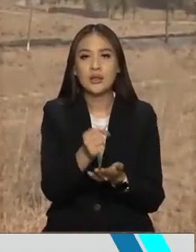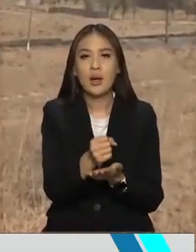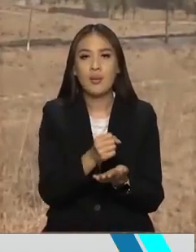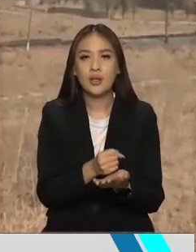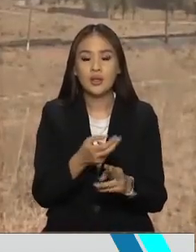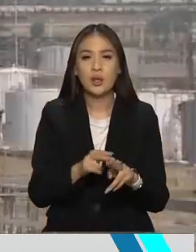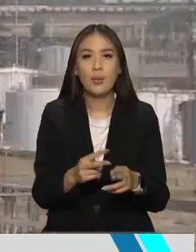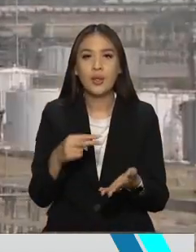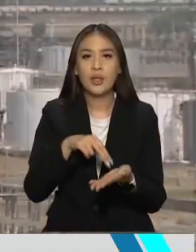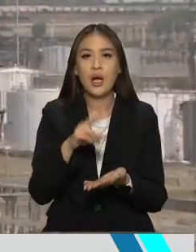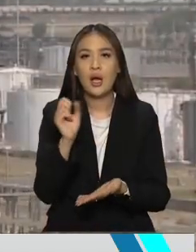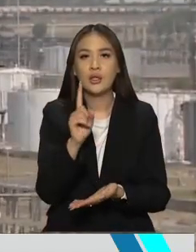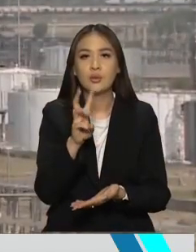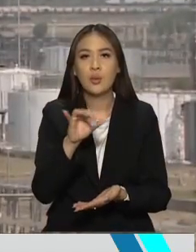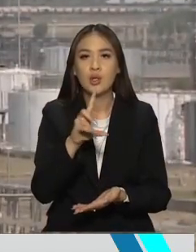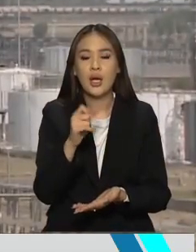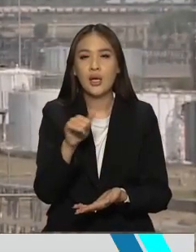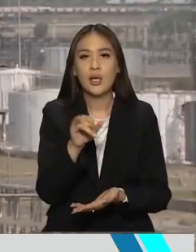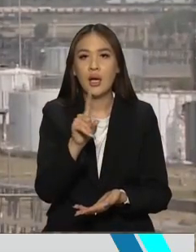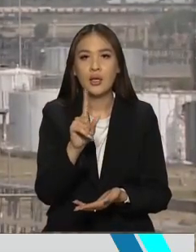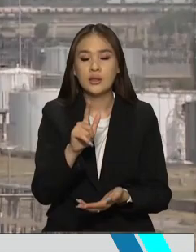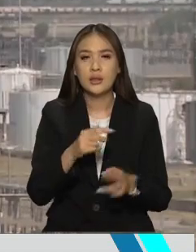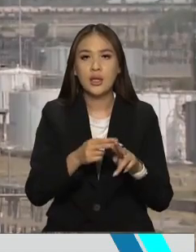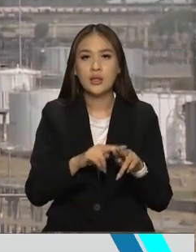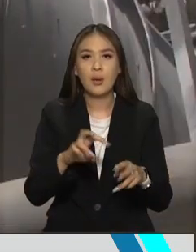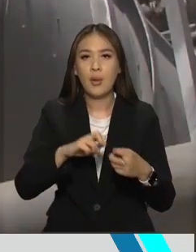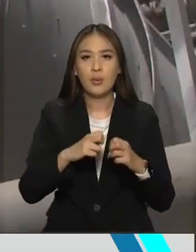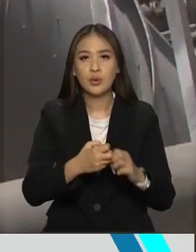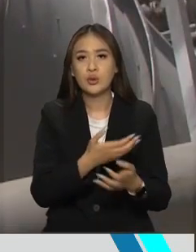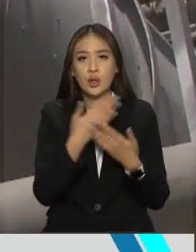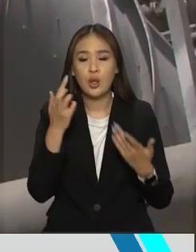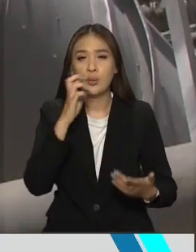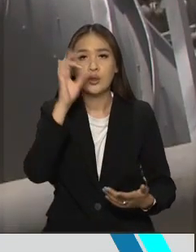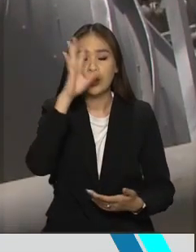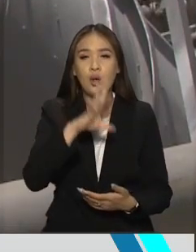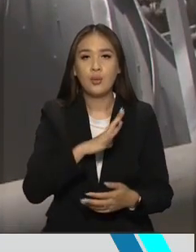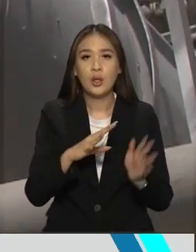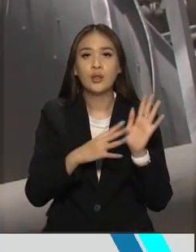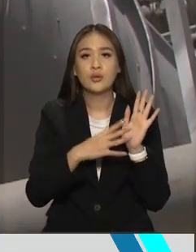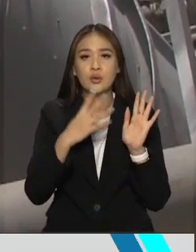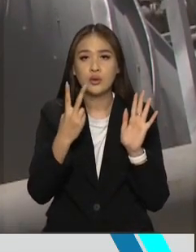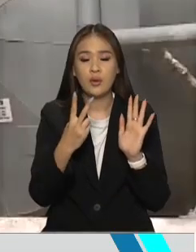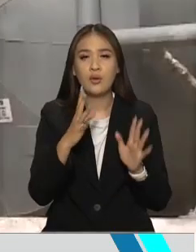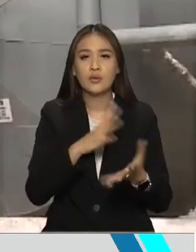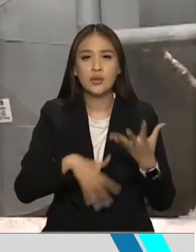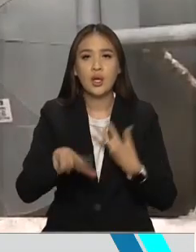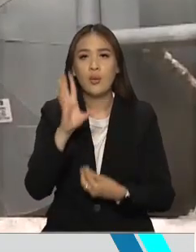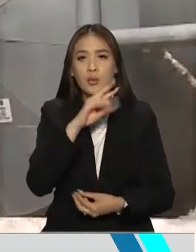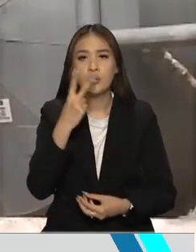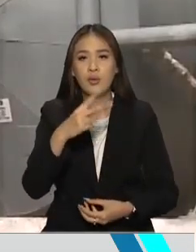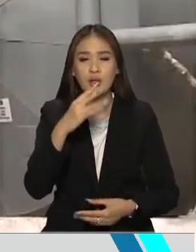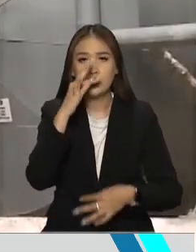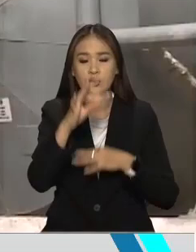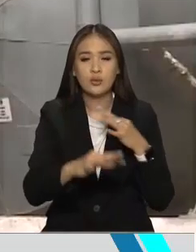данным представителей казмунайгаза в стране Нет проблем ни с одним видом топлива бензина и 92 должно хватить более чем на 20